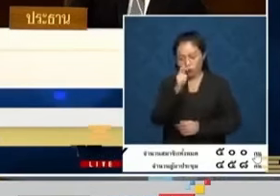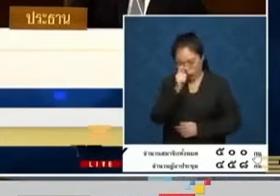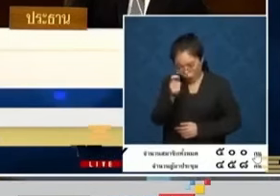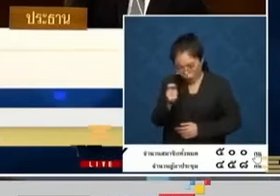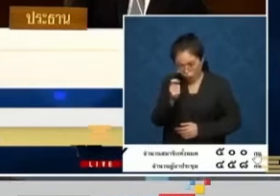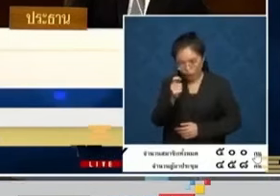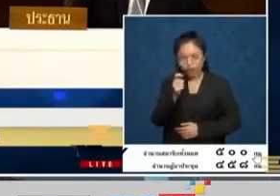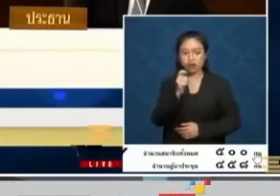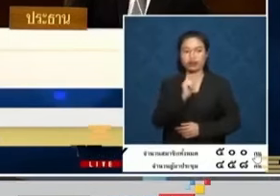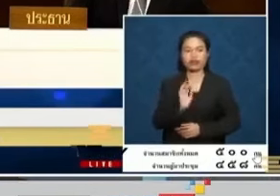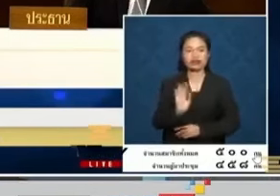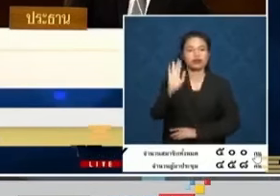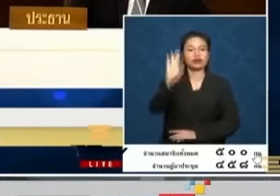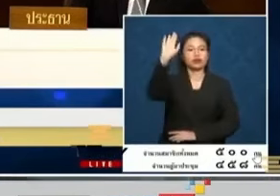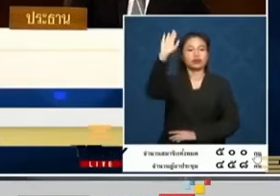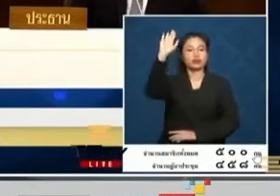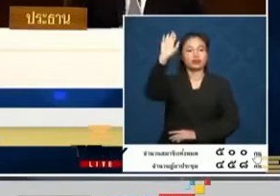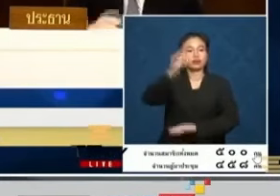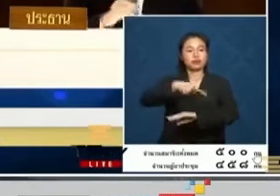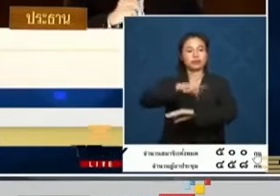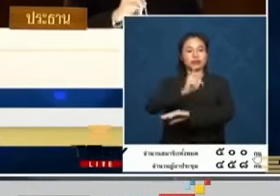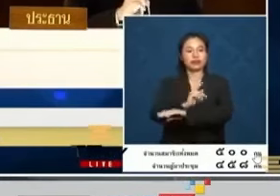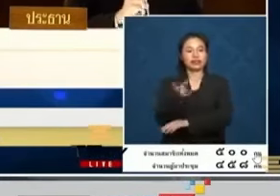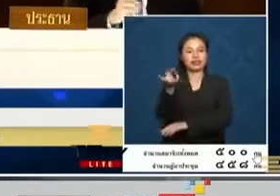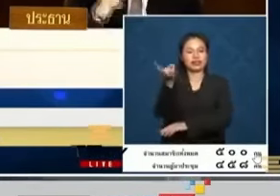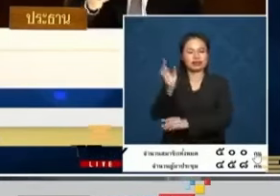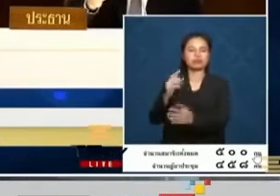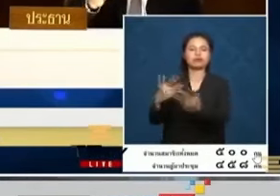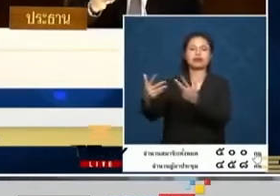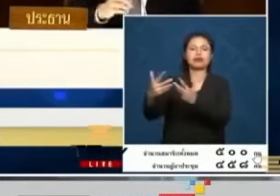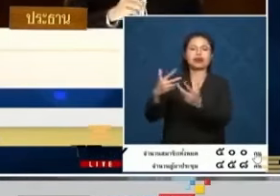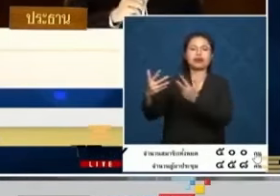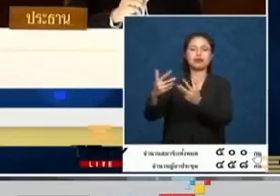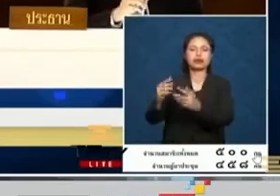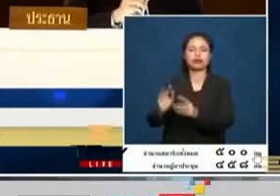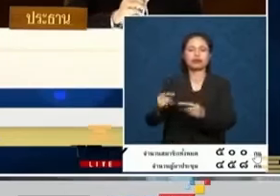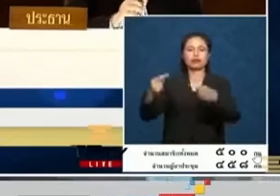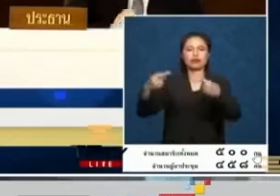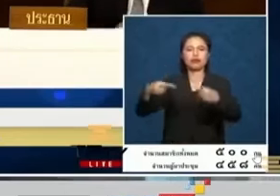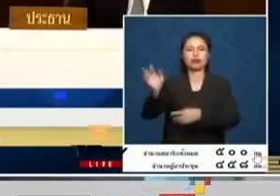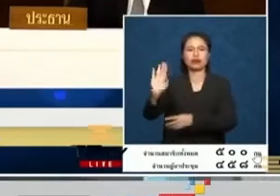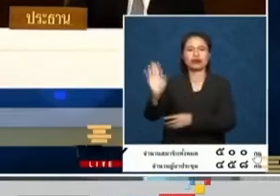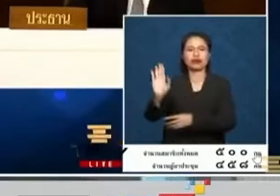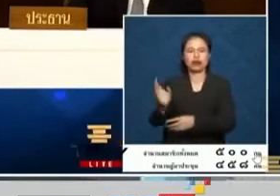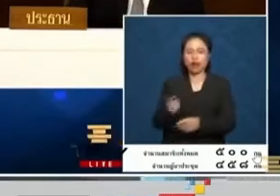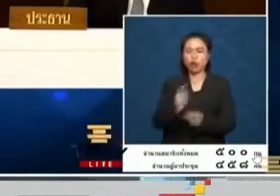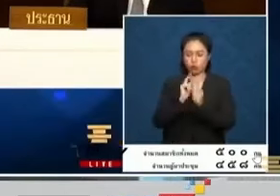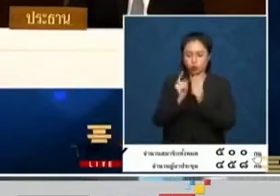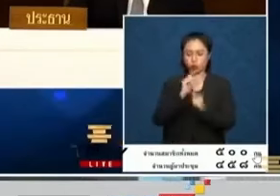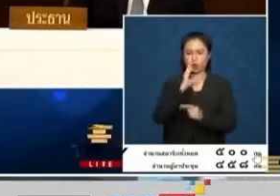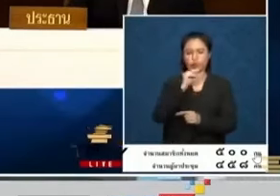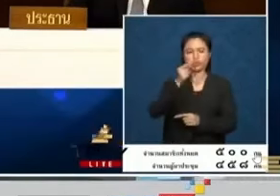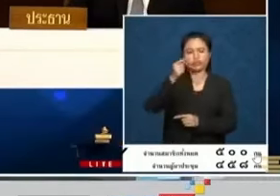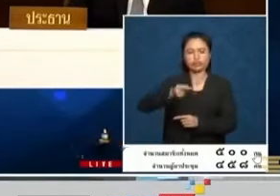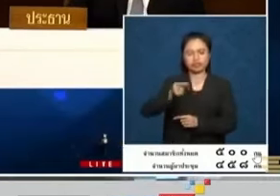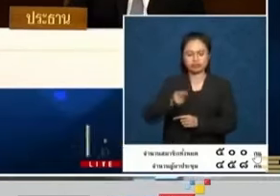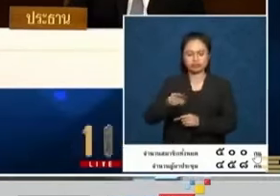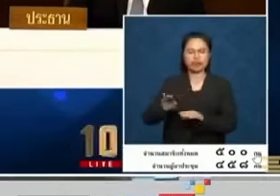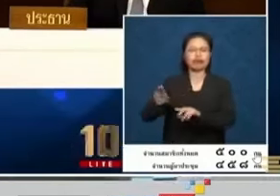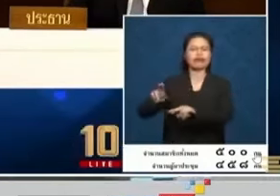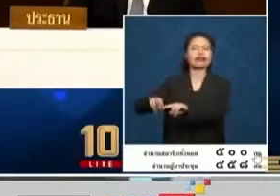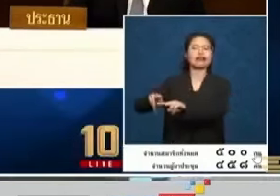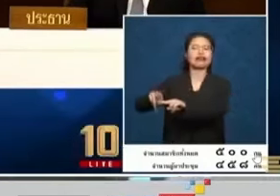ภาการที่นายปฏิพัฒน์เดินทางไปทำเนียบได้รับตามคำสั่งของสภาแล้วหรือยังนะแล้วบางช่วงบางตอนเนี่ยครูม